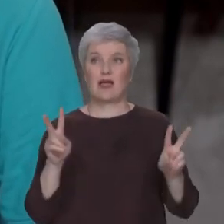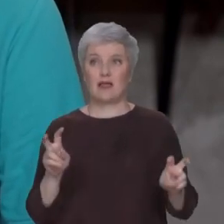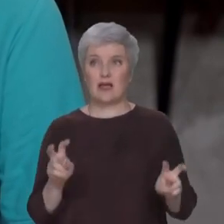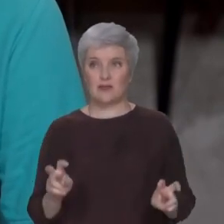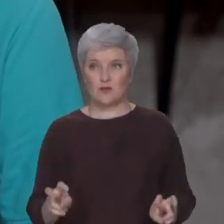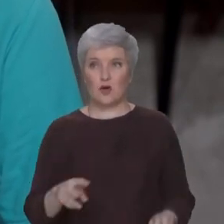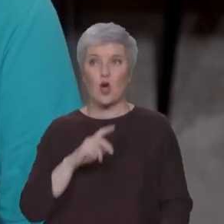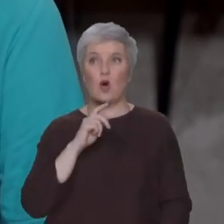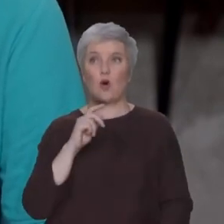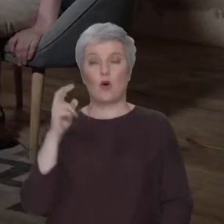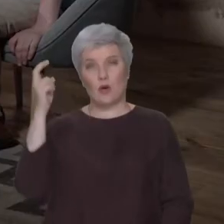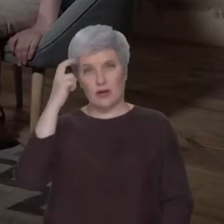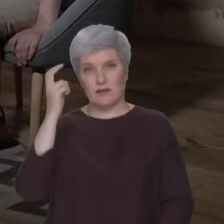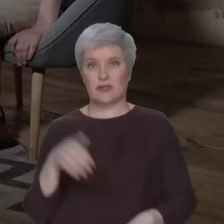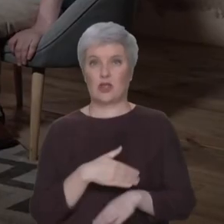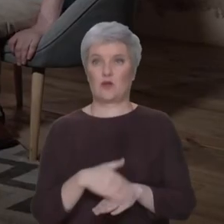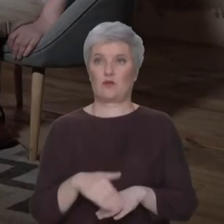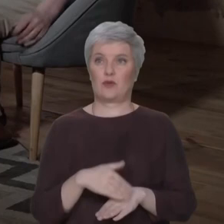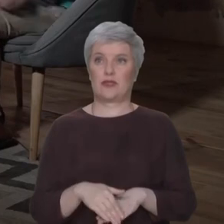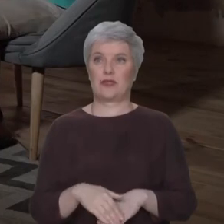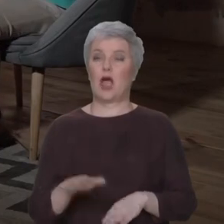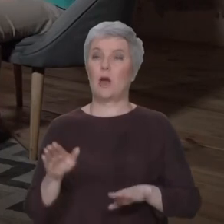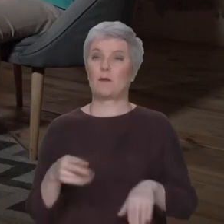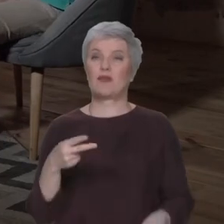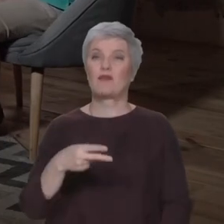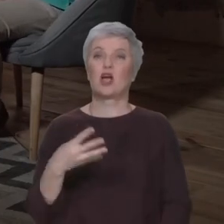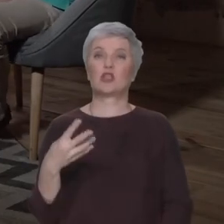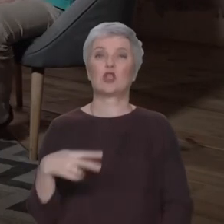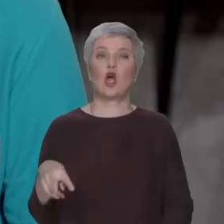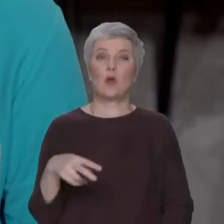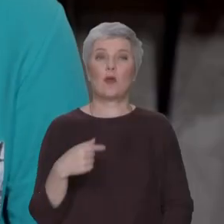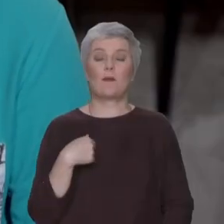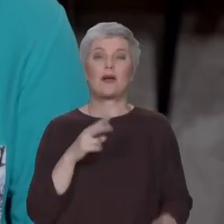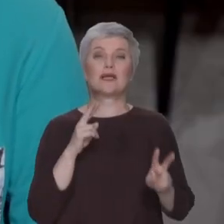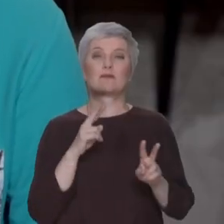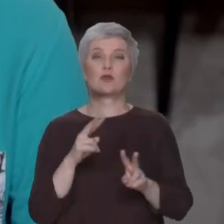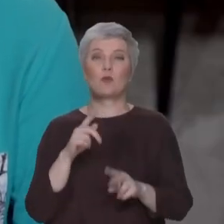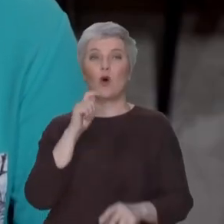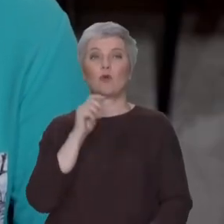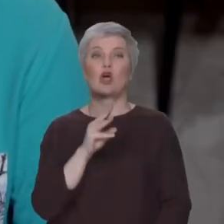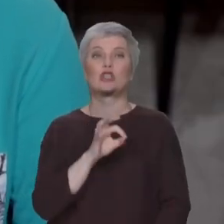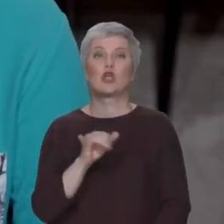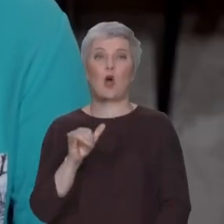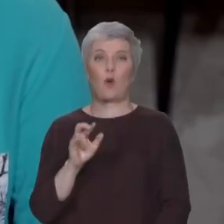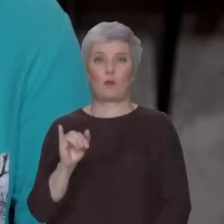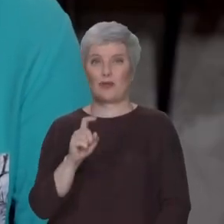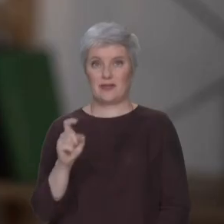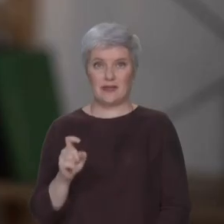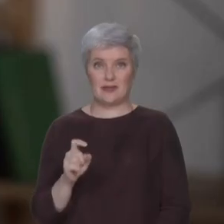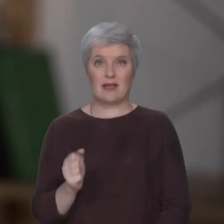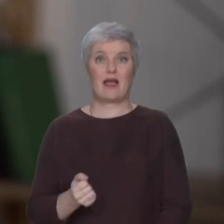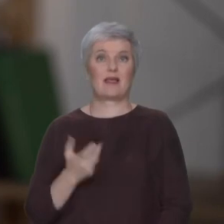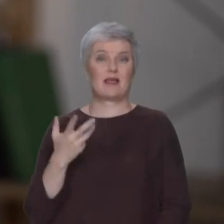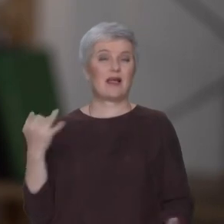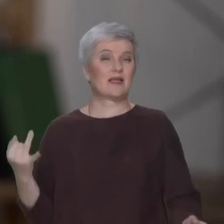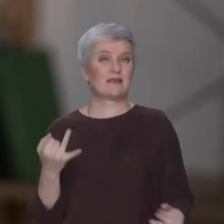українських київських вулиць. Після 24 лютого ми спостерігаємо в українському шоу-бізнесі кілька таких цікавих тенденцій.